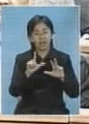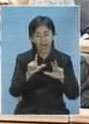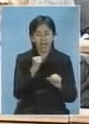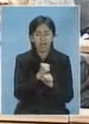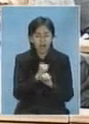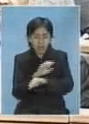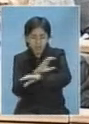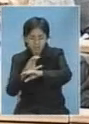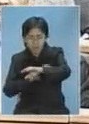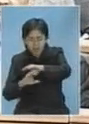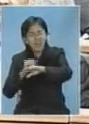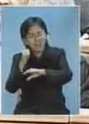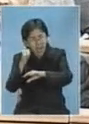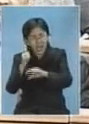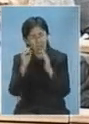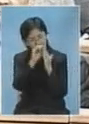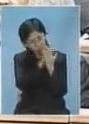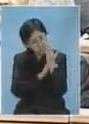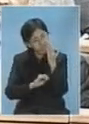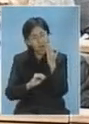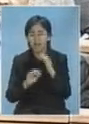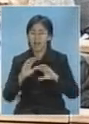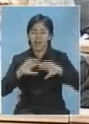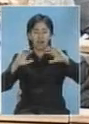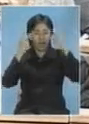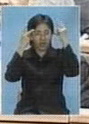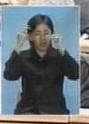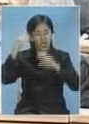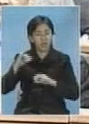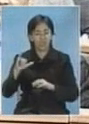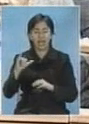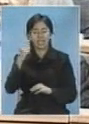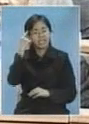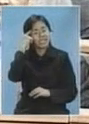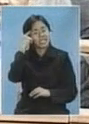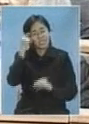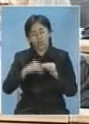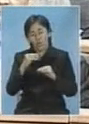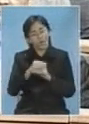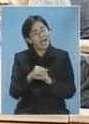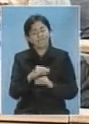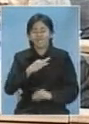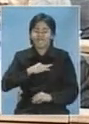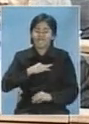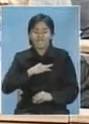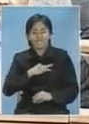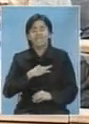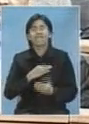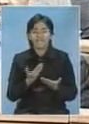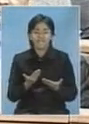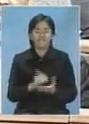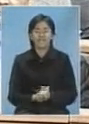ฟ้าในหัวเมืองได้อีกหลายเมืองแต่รัฐบาลของท่านภายใต้การนำท่านนายกยิ่งลักษณ์คิดได้ครับโครงการแบบนี้นี่แหละ